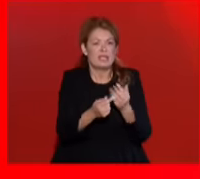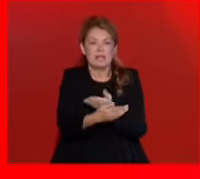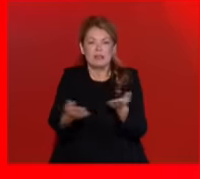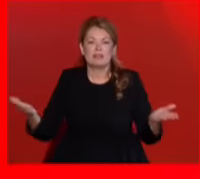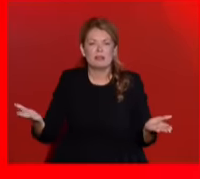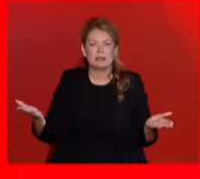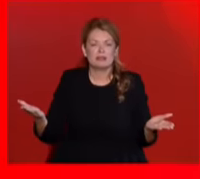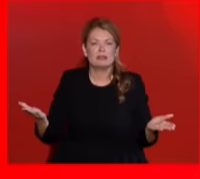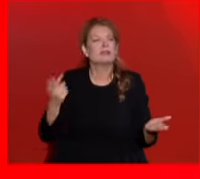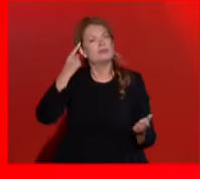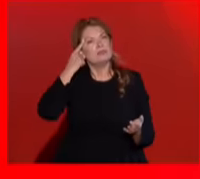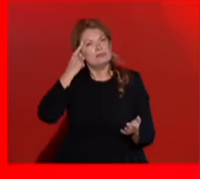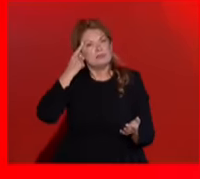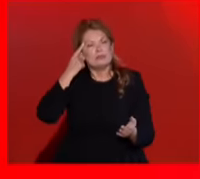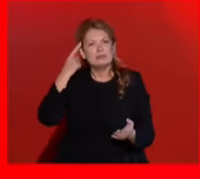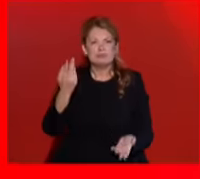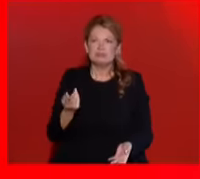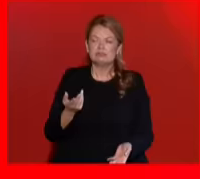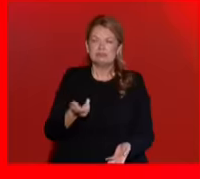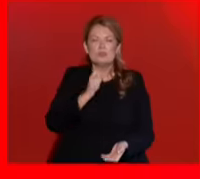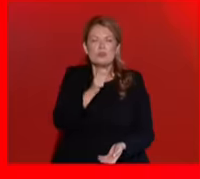ποιο είναι το ιδεολογικό και πολιτικό